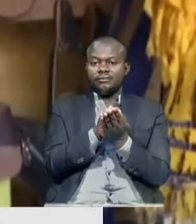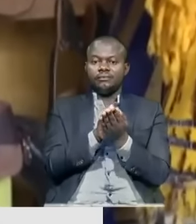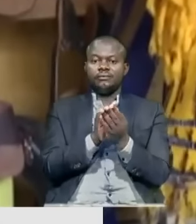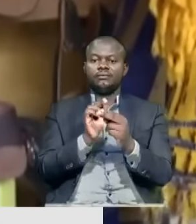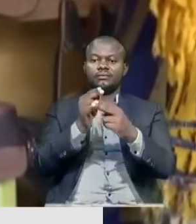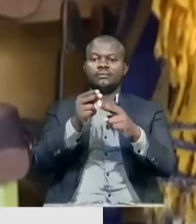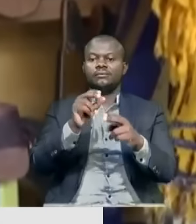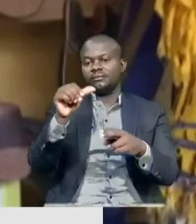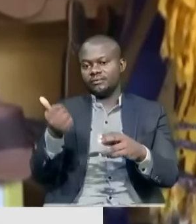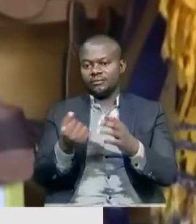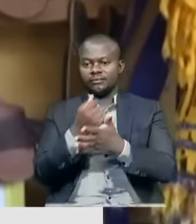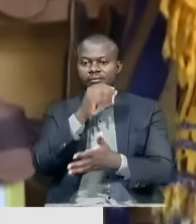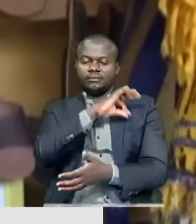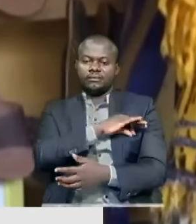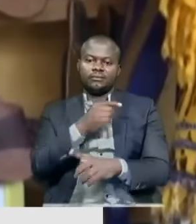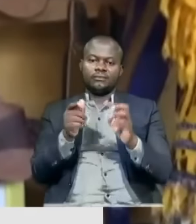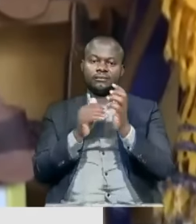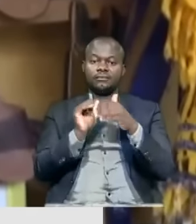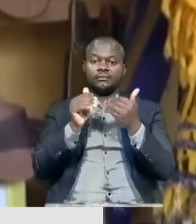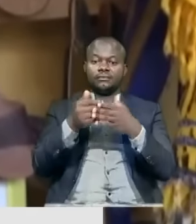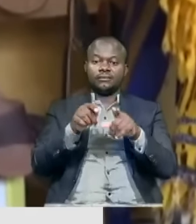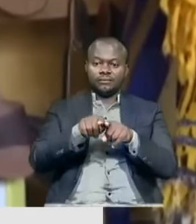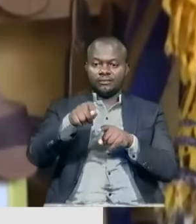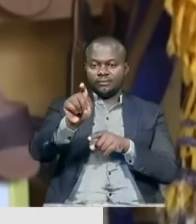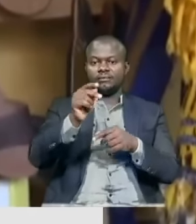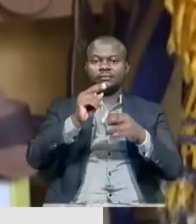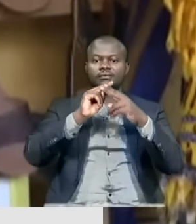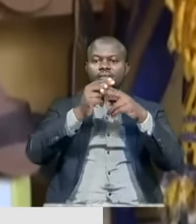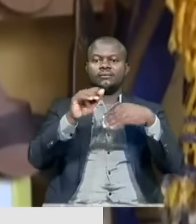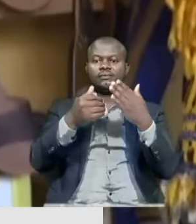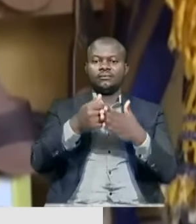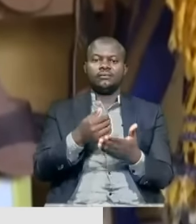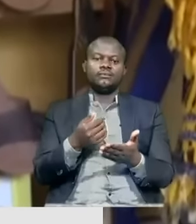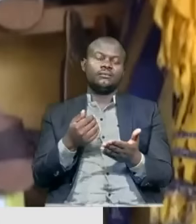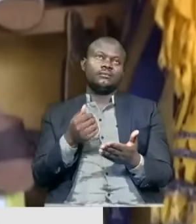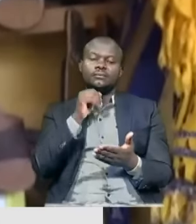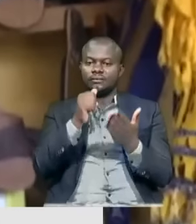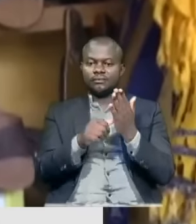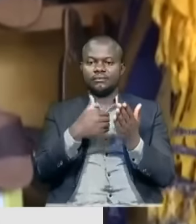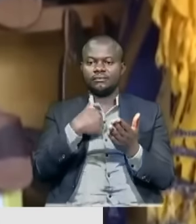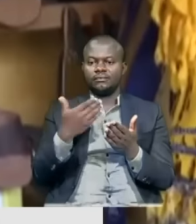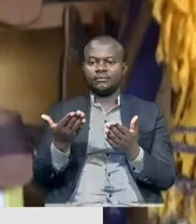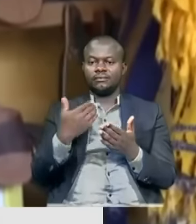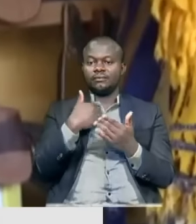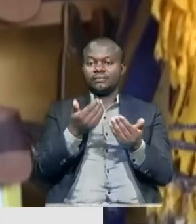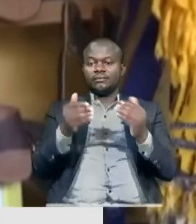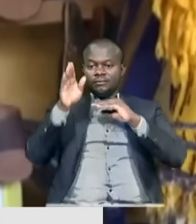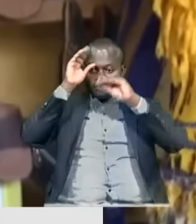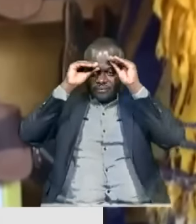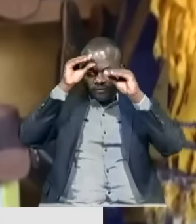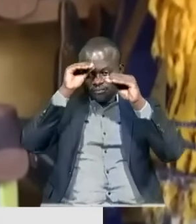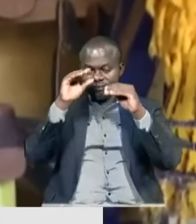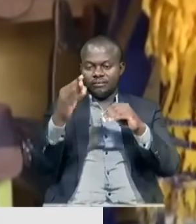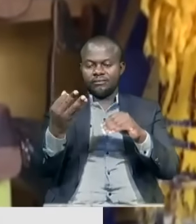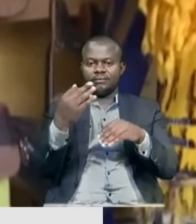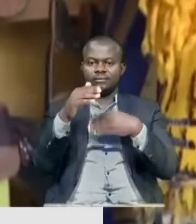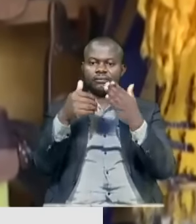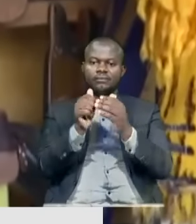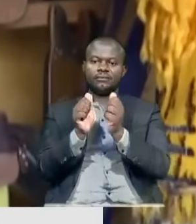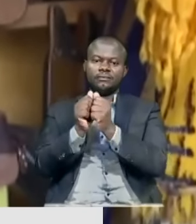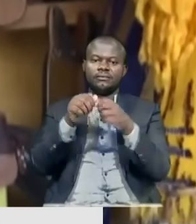abandi kikabyara inyungu nabo banera uko batuguriza natwe turunguka ubu nta kibazo dufite mfite abana biga batatu bose